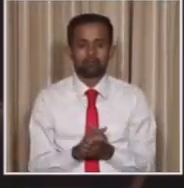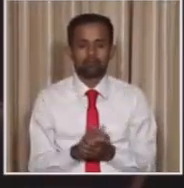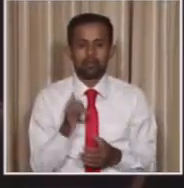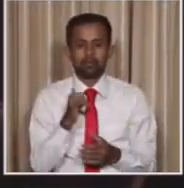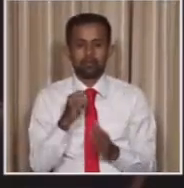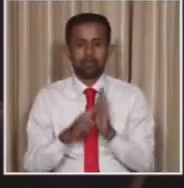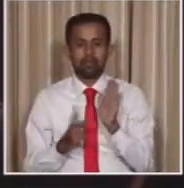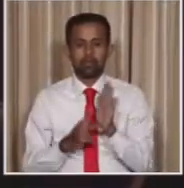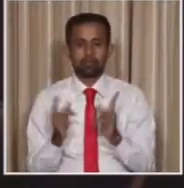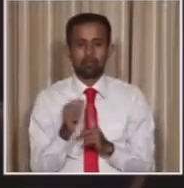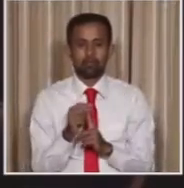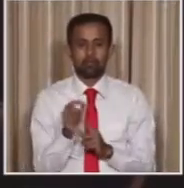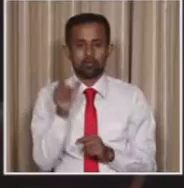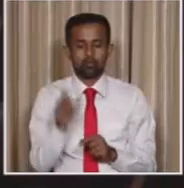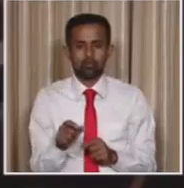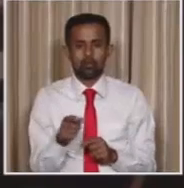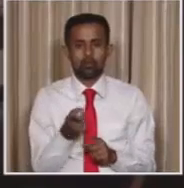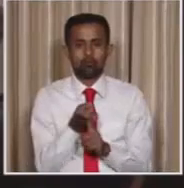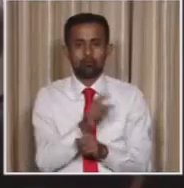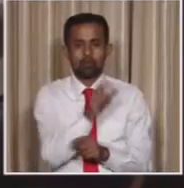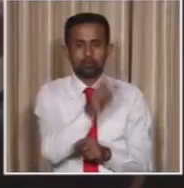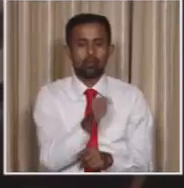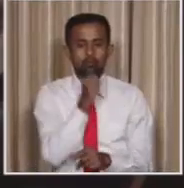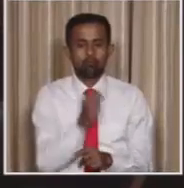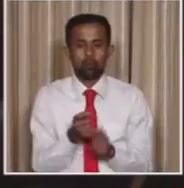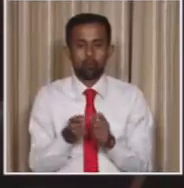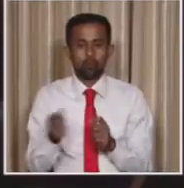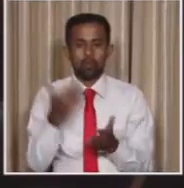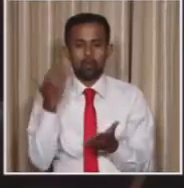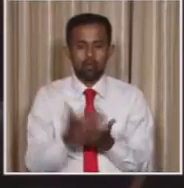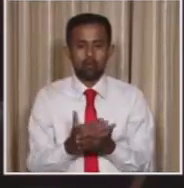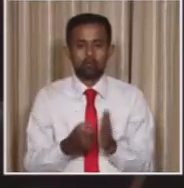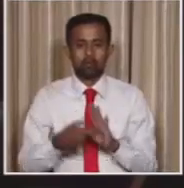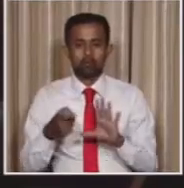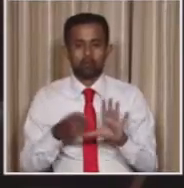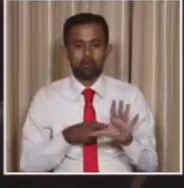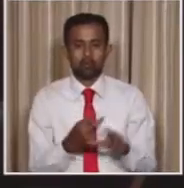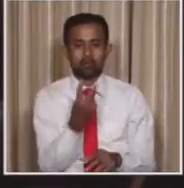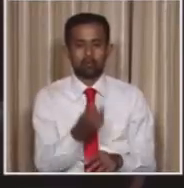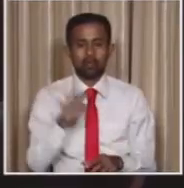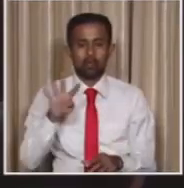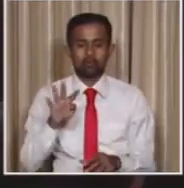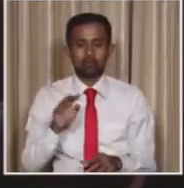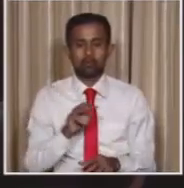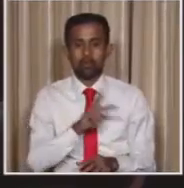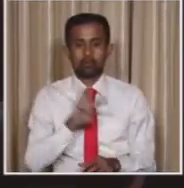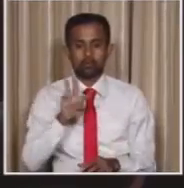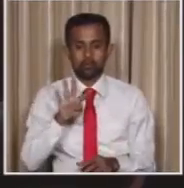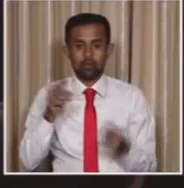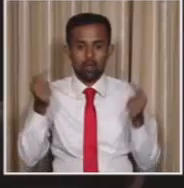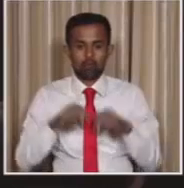සමහර JVP එකේ අය anu අනිත් කට්ටියගේ pension කතා කරලා pension කපන්න හදනවා. 2004 43ක් ආවා.